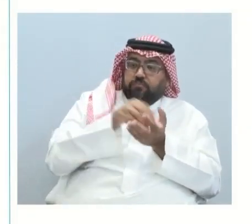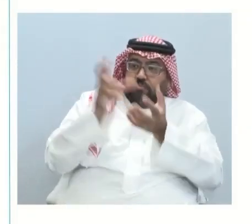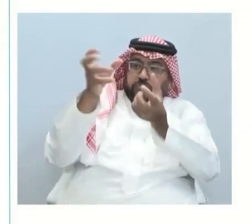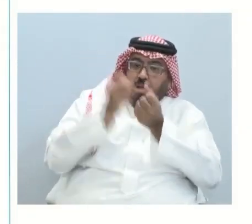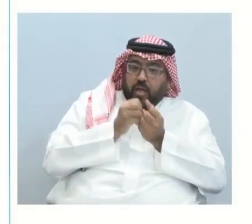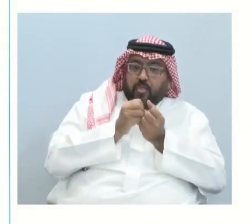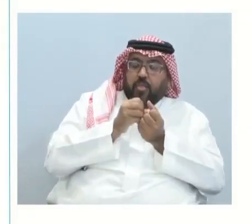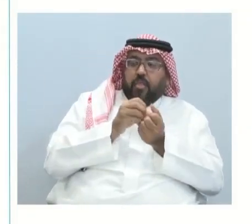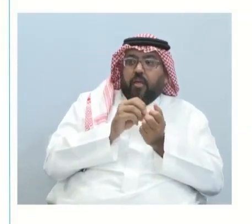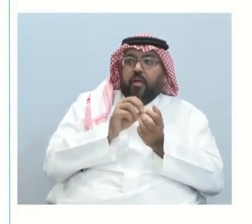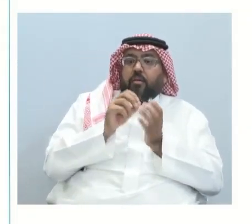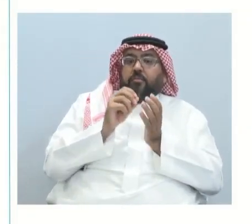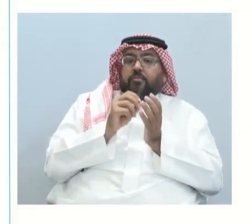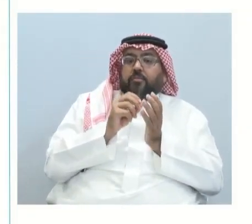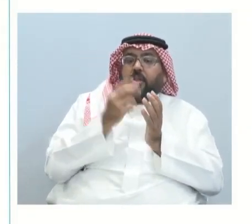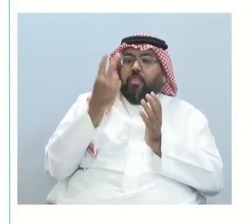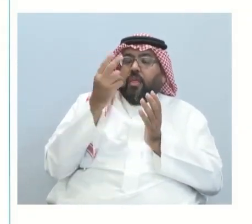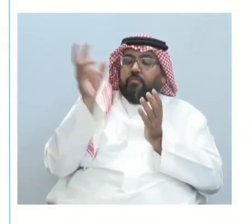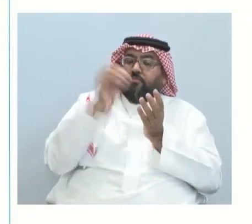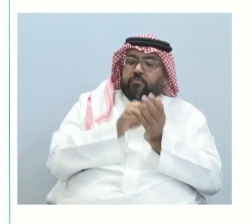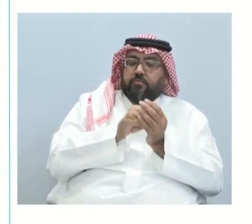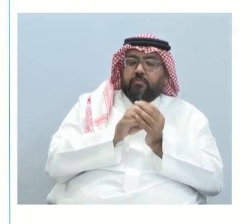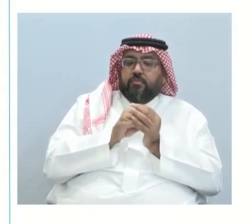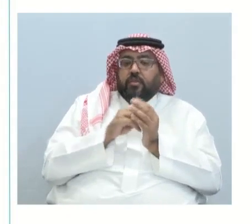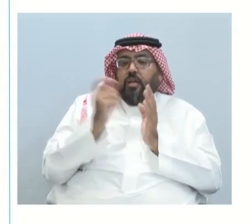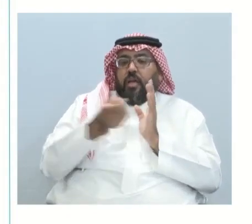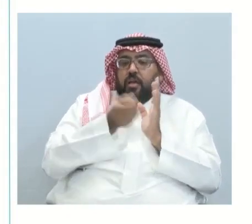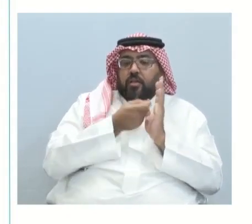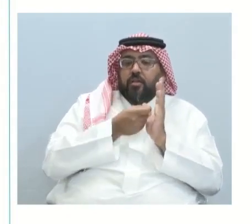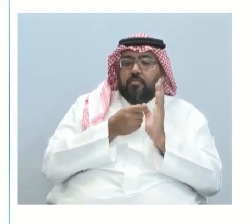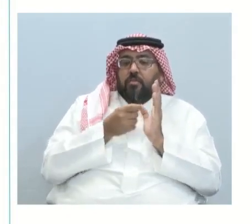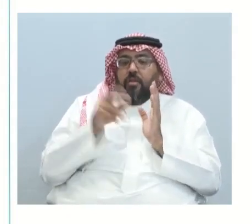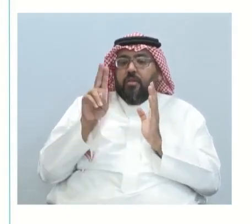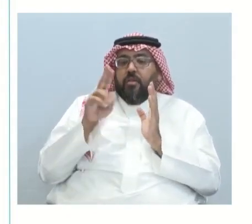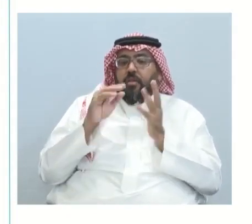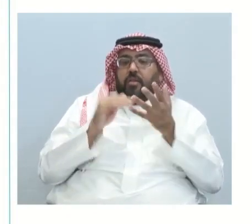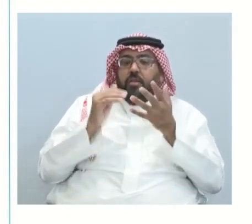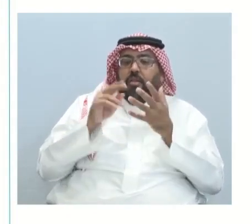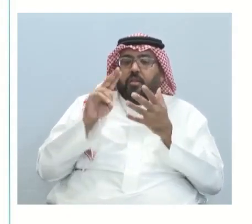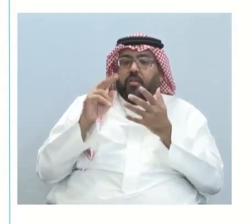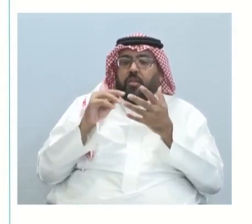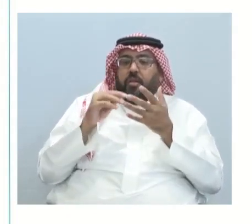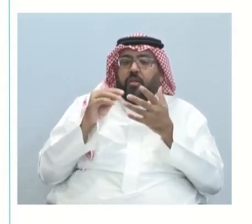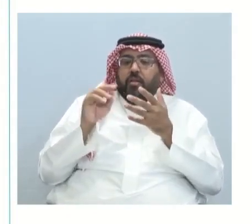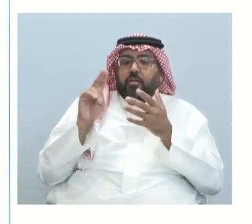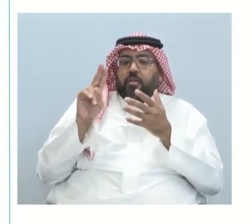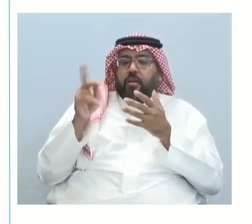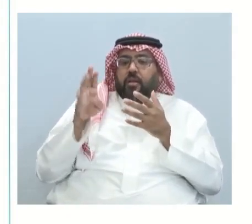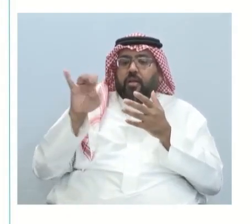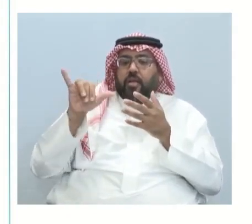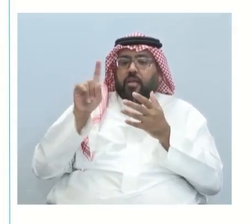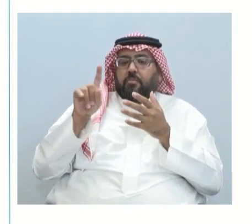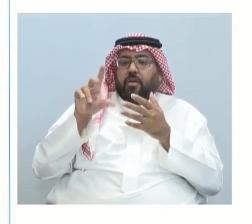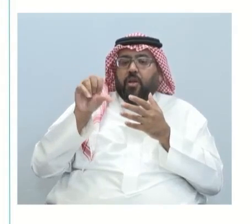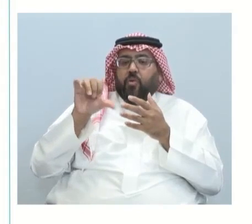تقويم اكتب تركيب لوس لثالث كلوريد الفسفور اللي رمزه بي سي ال 3